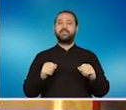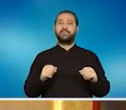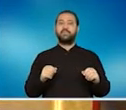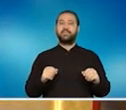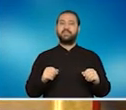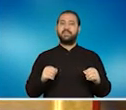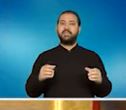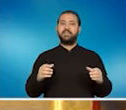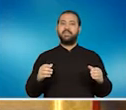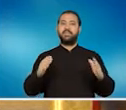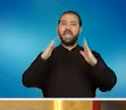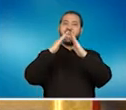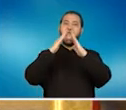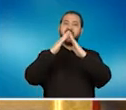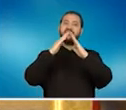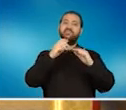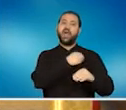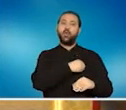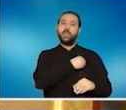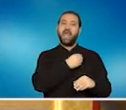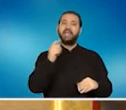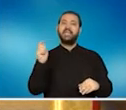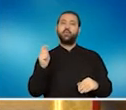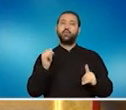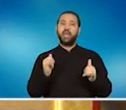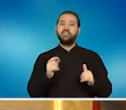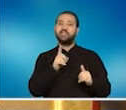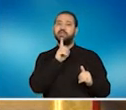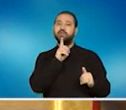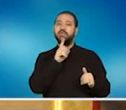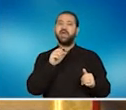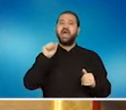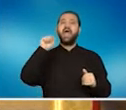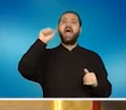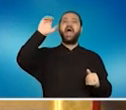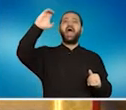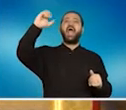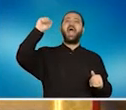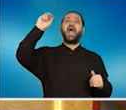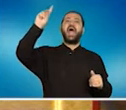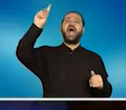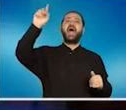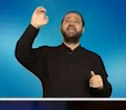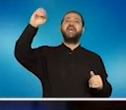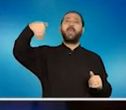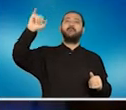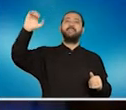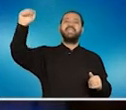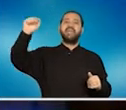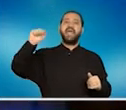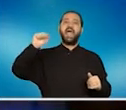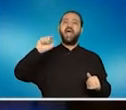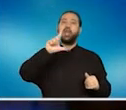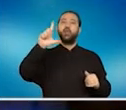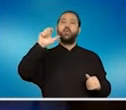clădirii Facultății noastre de Teologie această numire, Academia Andreiană. A instituit